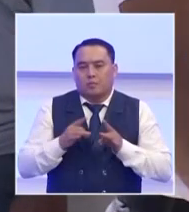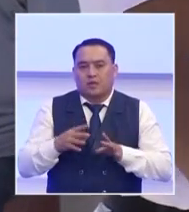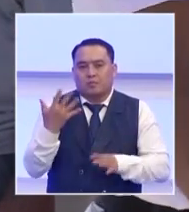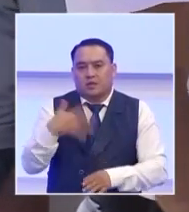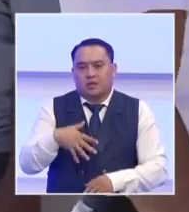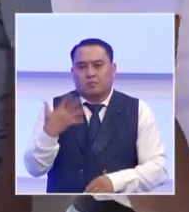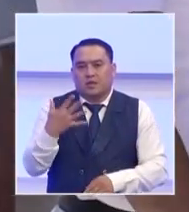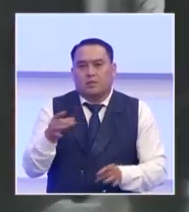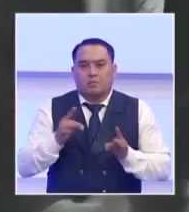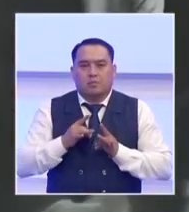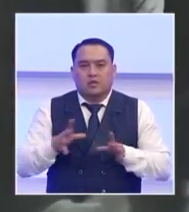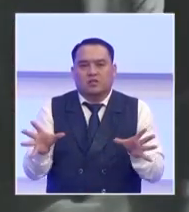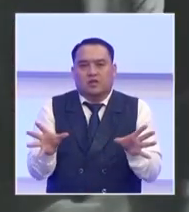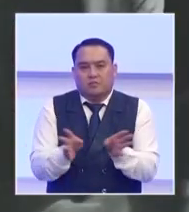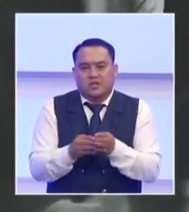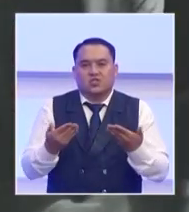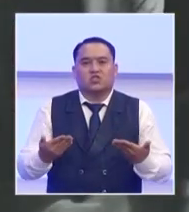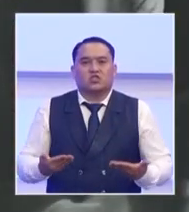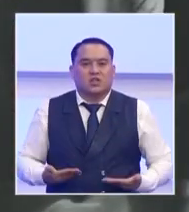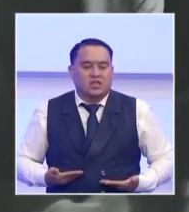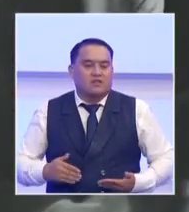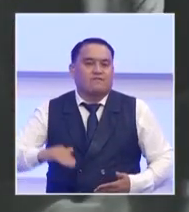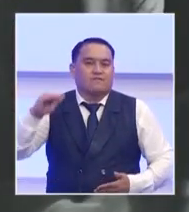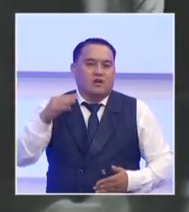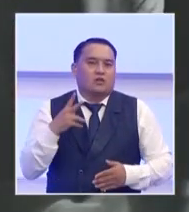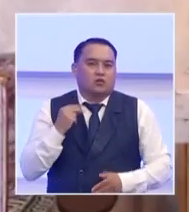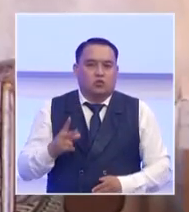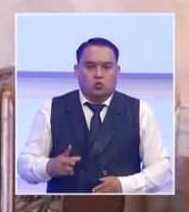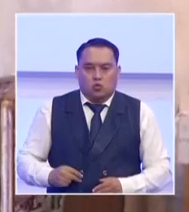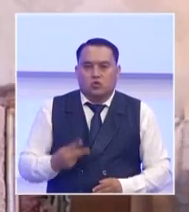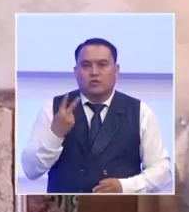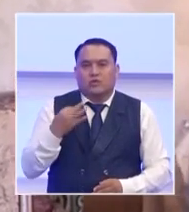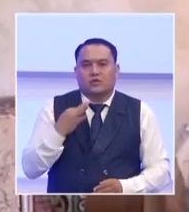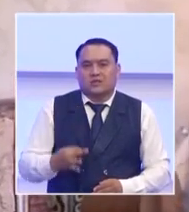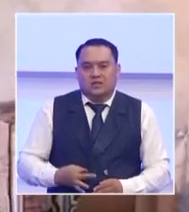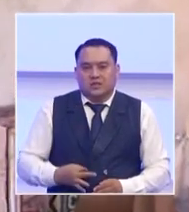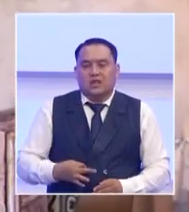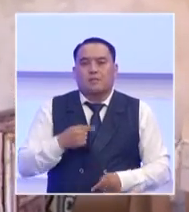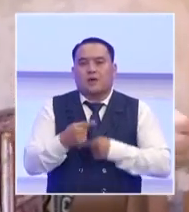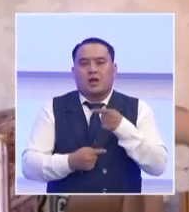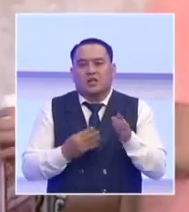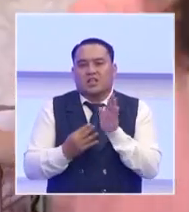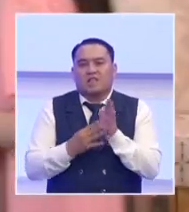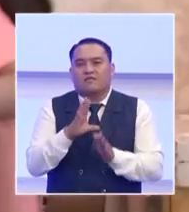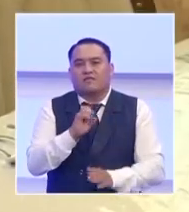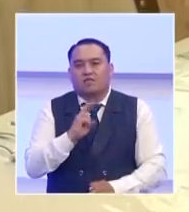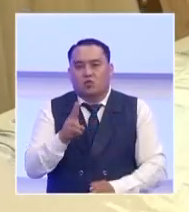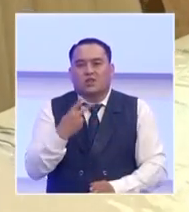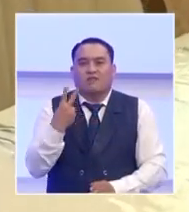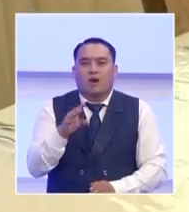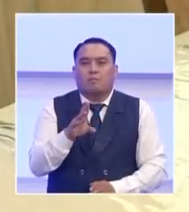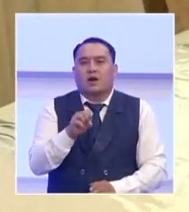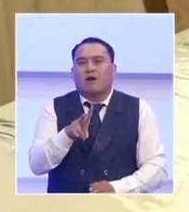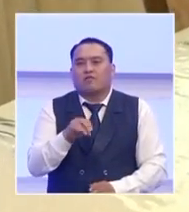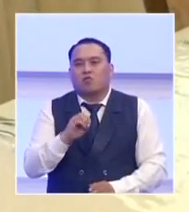55-летний юбилей совместной жизни вместе они вырастили дочь и двух сыновей у пожилой четы подрастают 9 внуков и 2 правнука